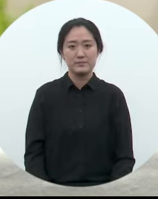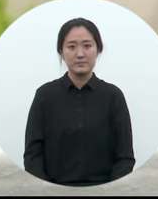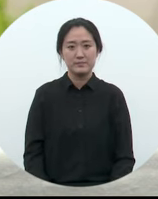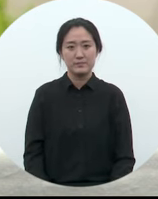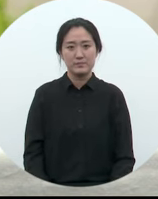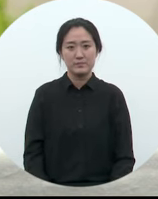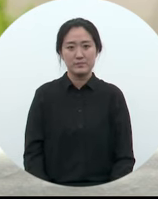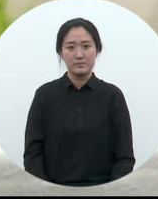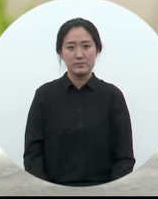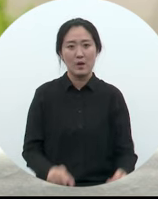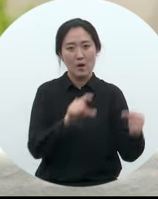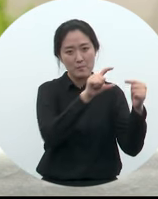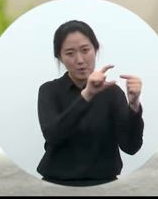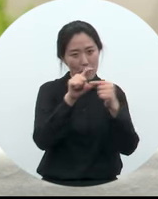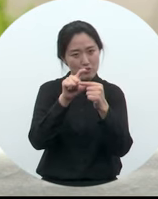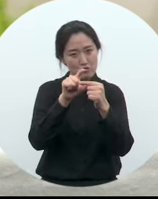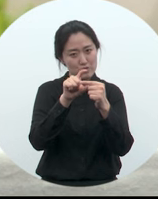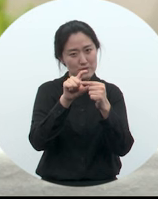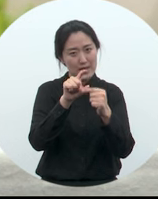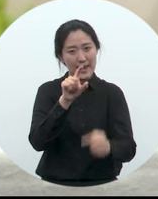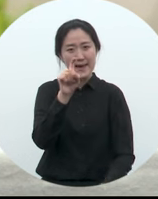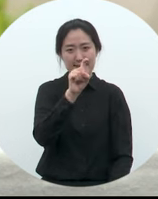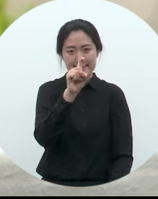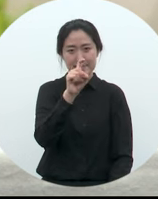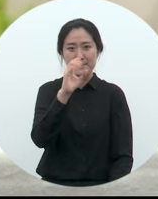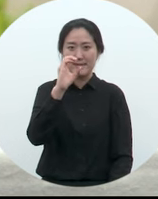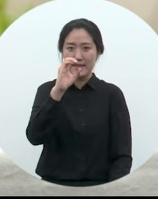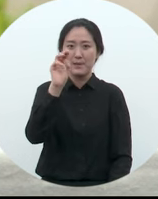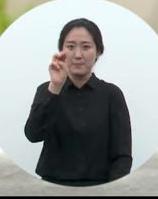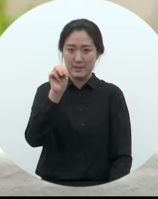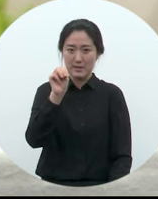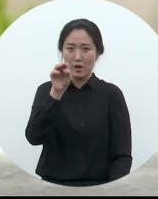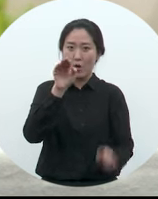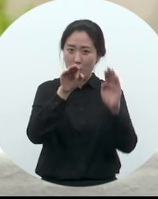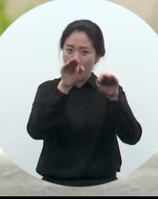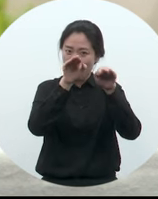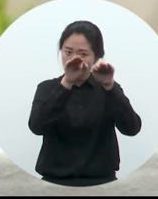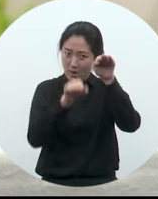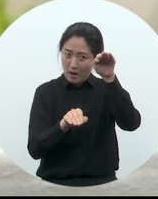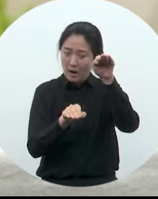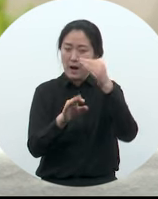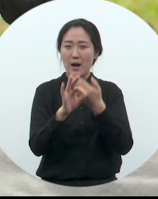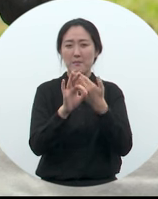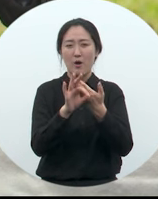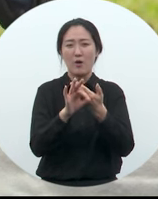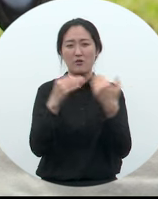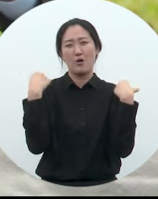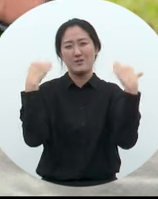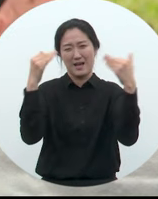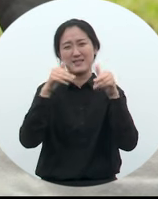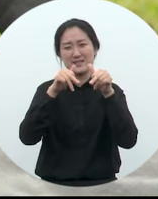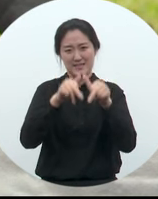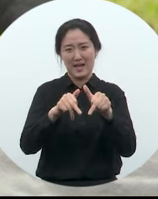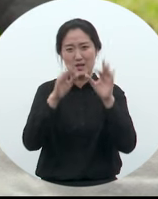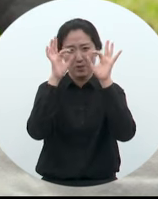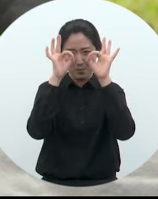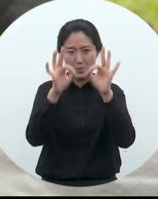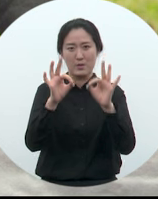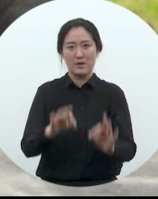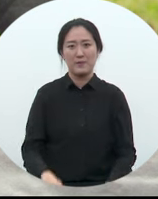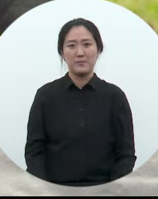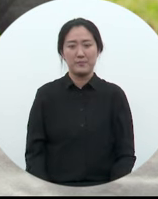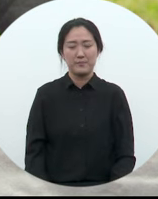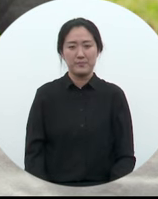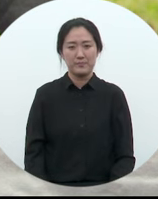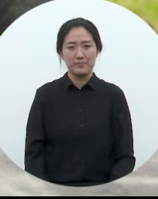그리고 또래 아이, 그러니까 표준치보다도 10cm 정도 작은 경우, 바로 성장 장애라고